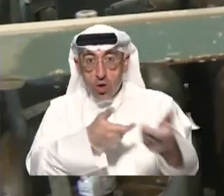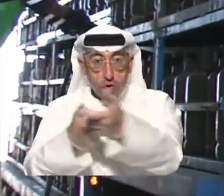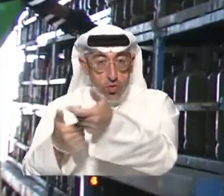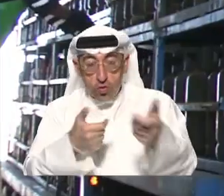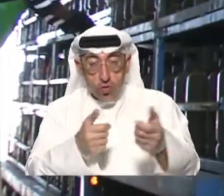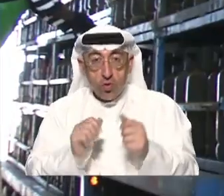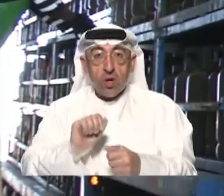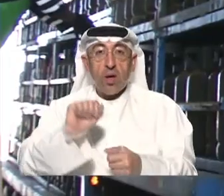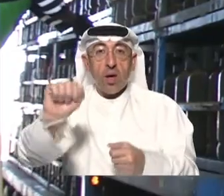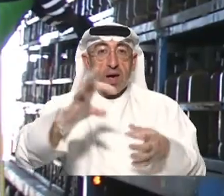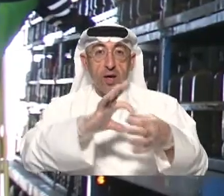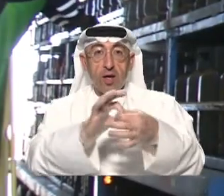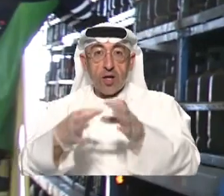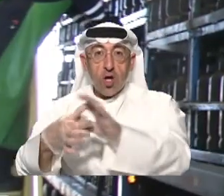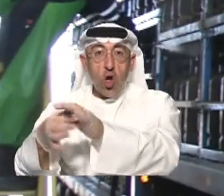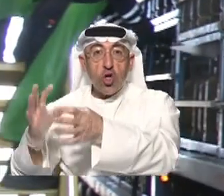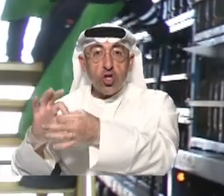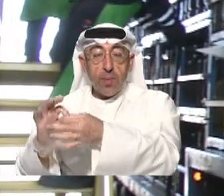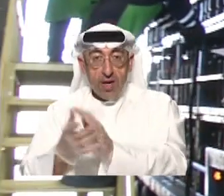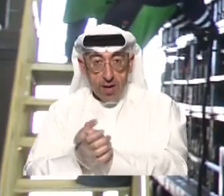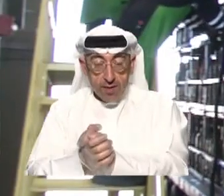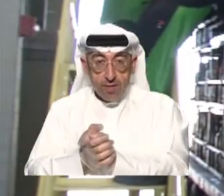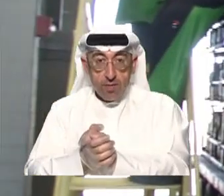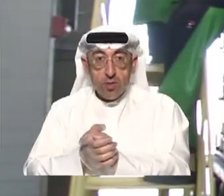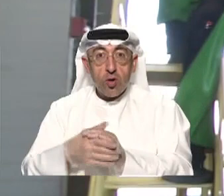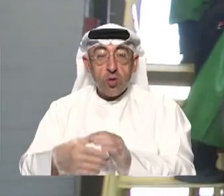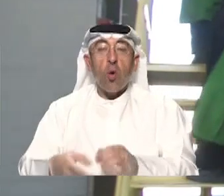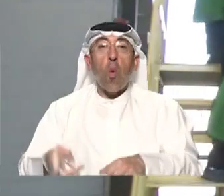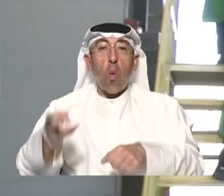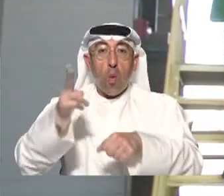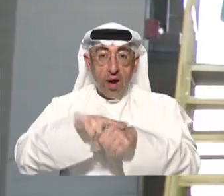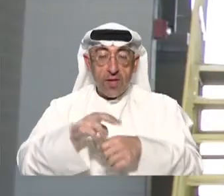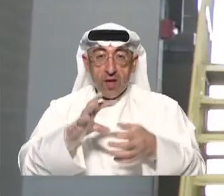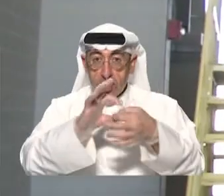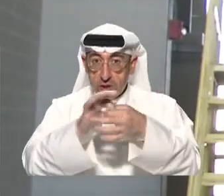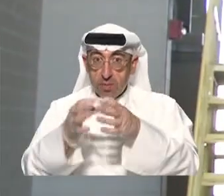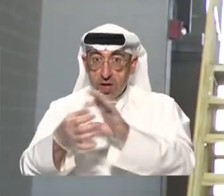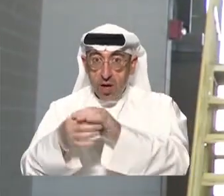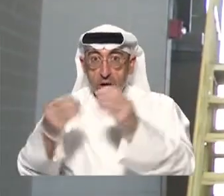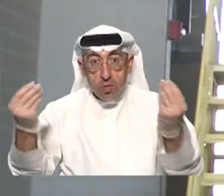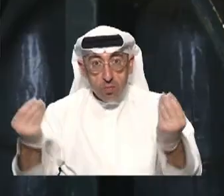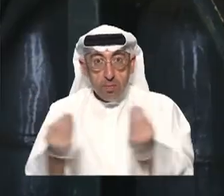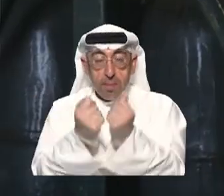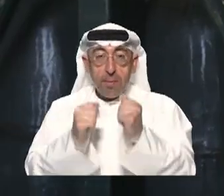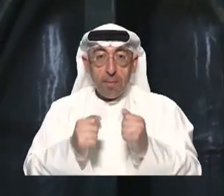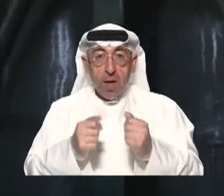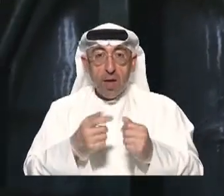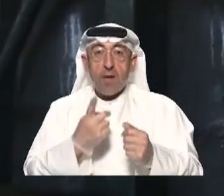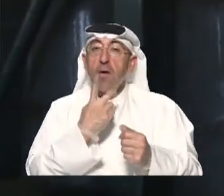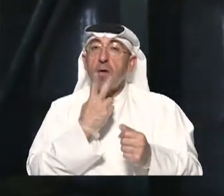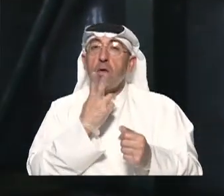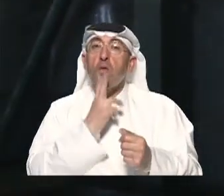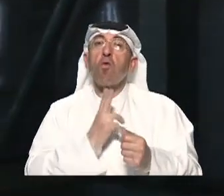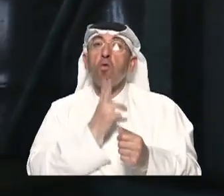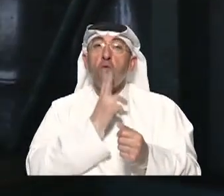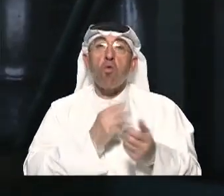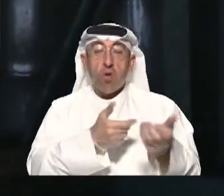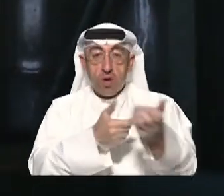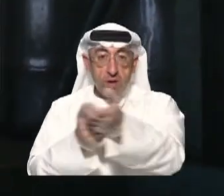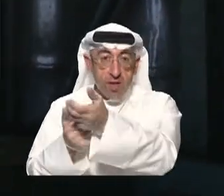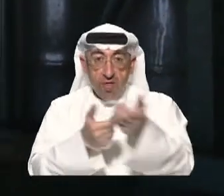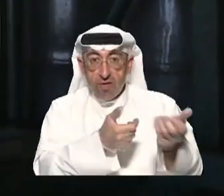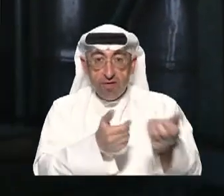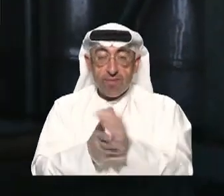مشكورة تقوم في عمليات التعقيم. احنا عندنا تقريبا ما يعادل 30 إلى 40 درب في